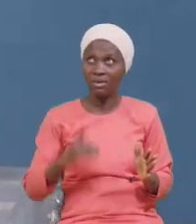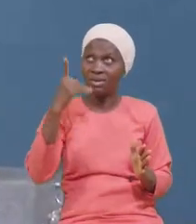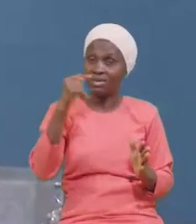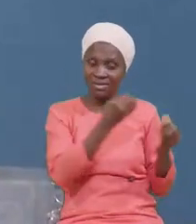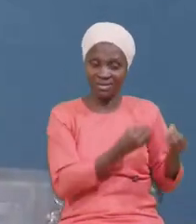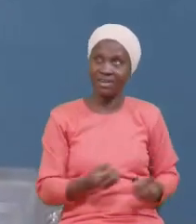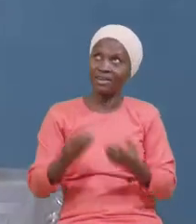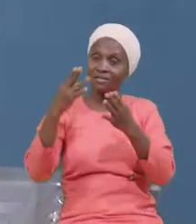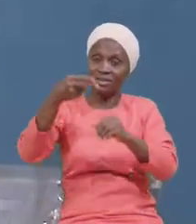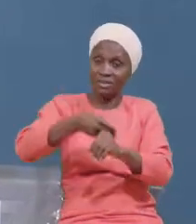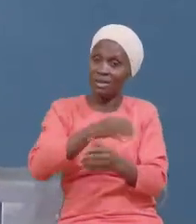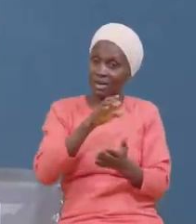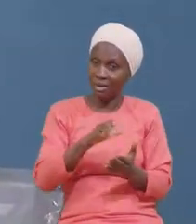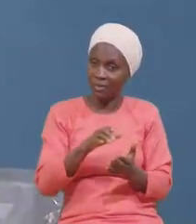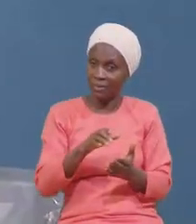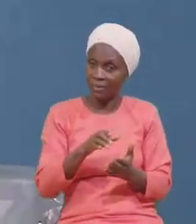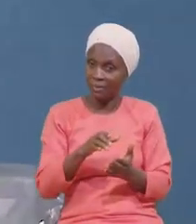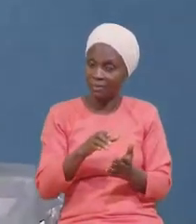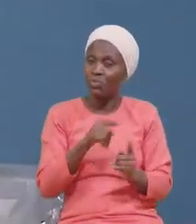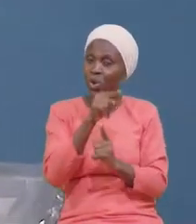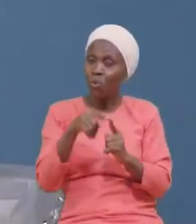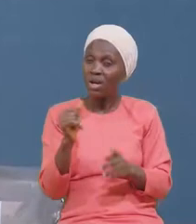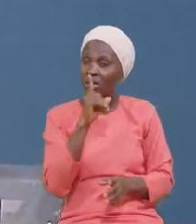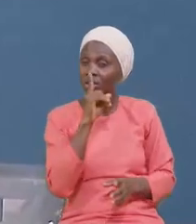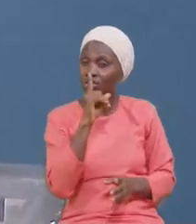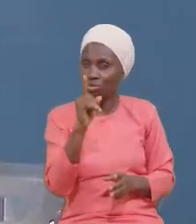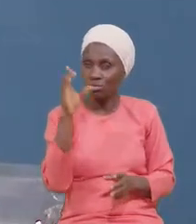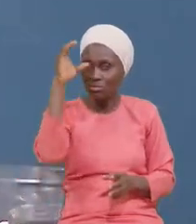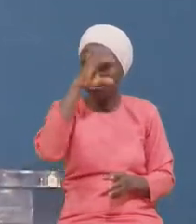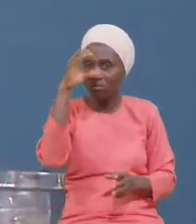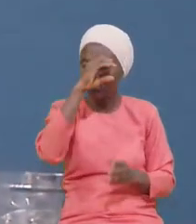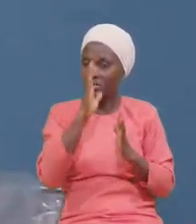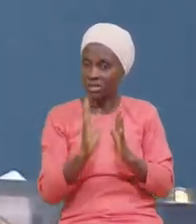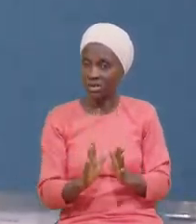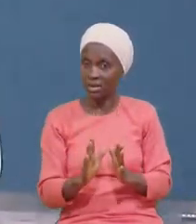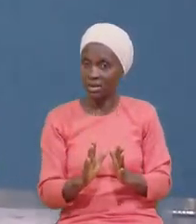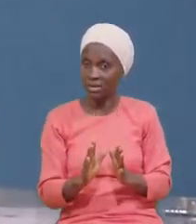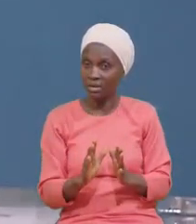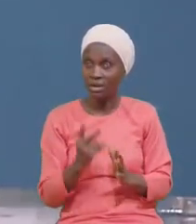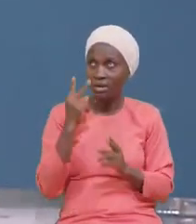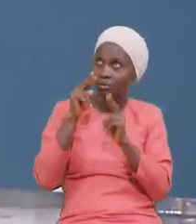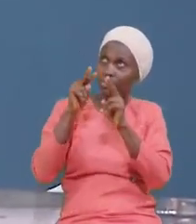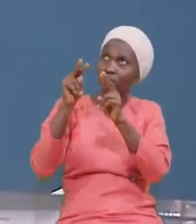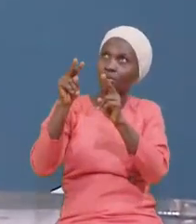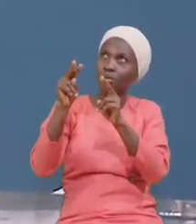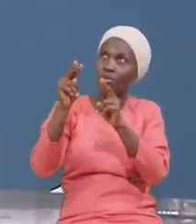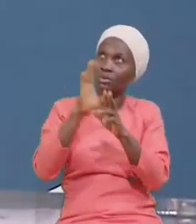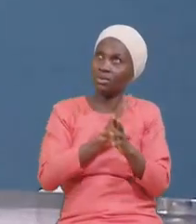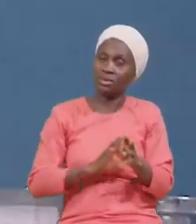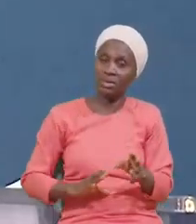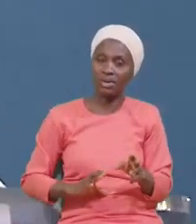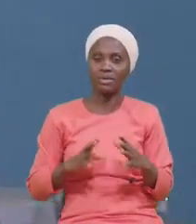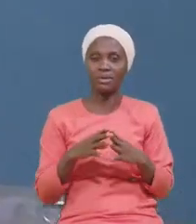sacrificial lamb aina tyagam kosam bali arpanaga vachina gorra pilla aina yadharthanga nenu eduru chustunna idigo